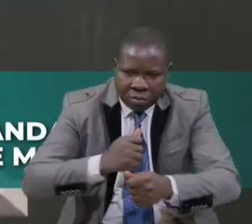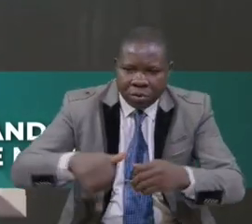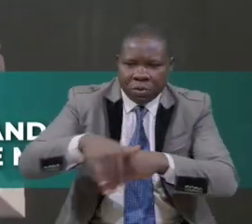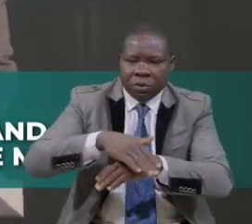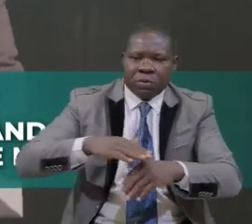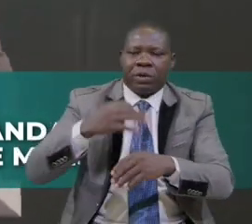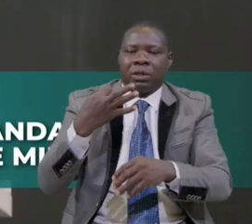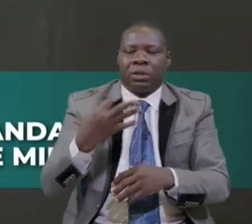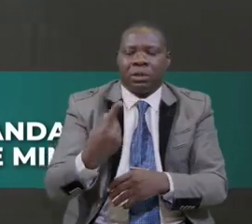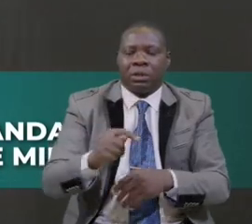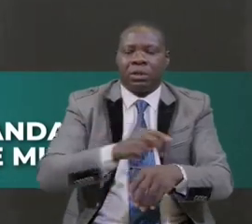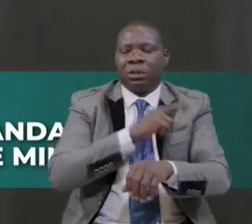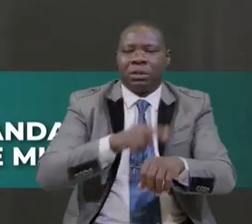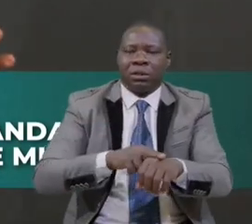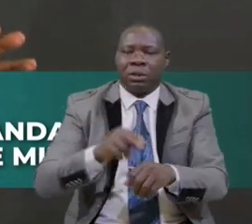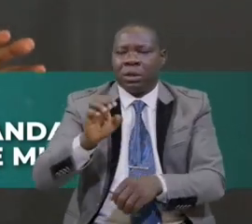Le mandat.